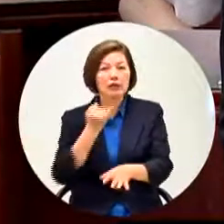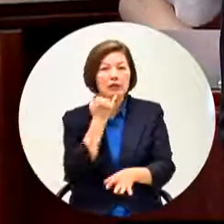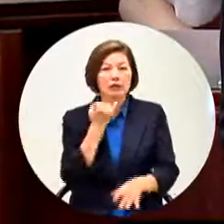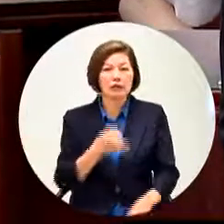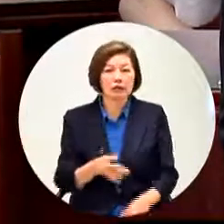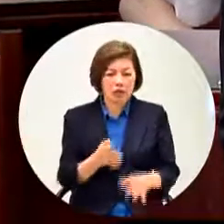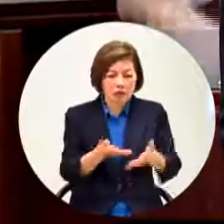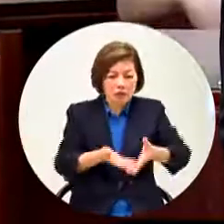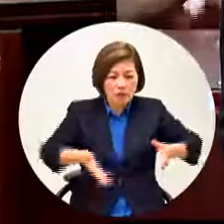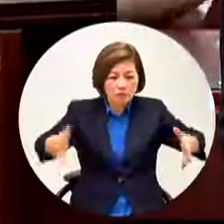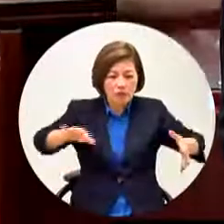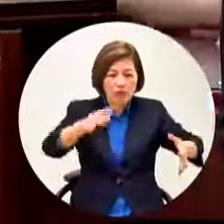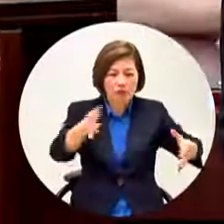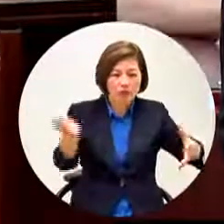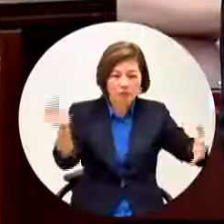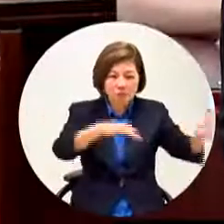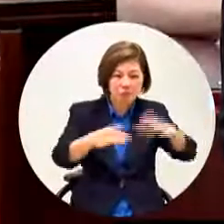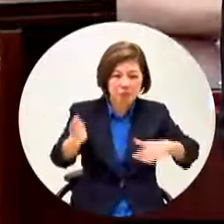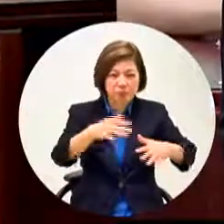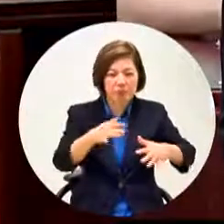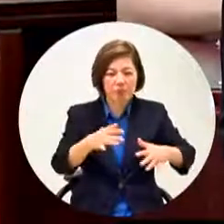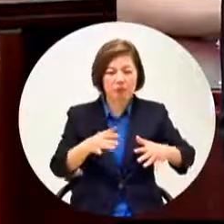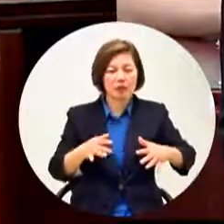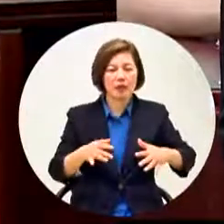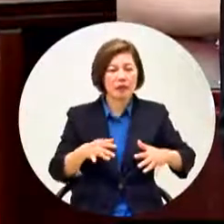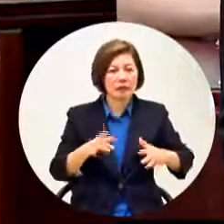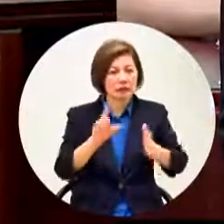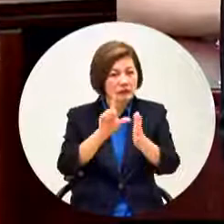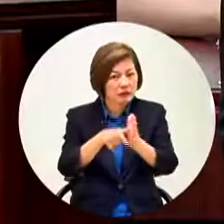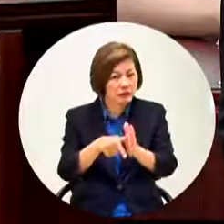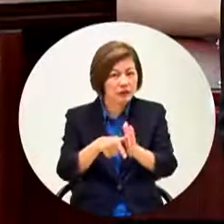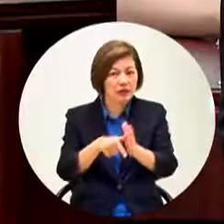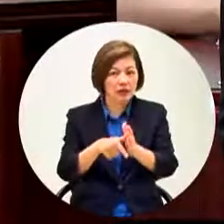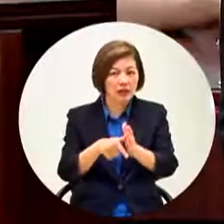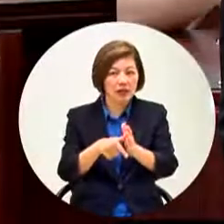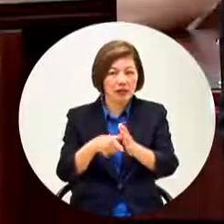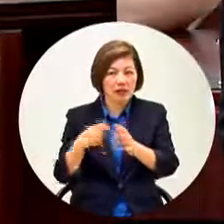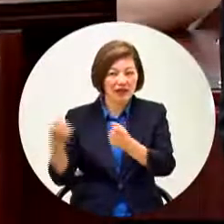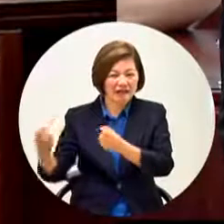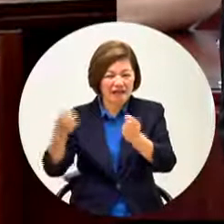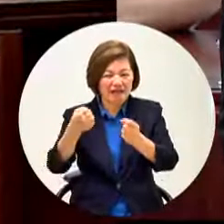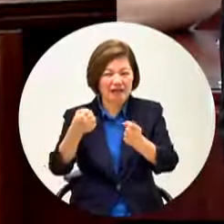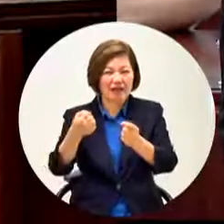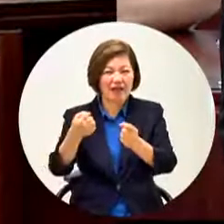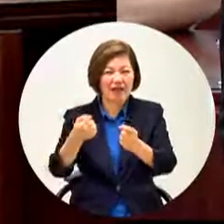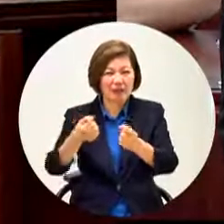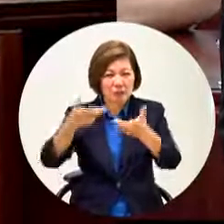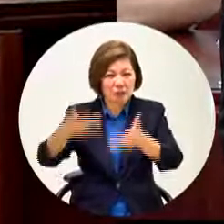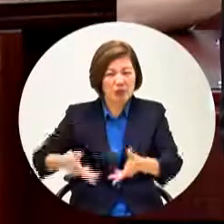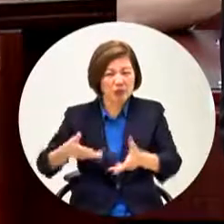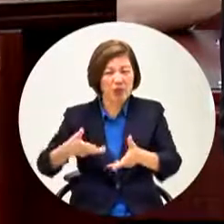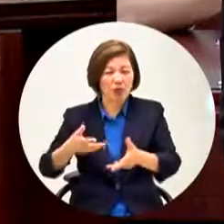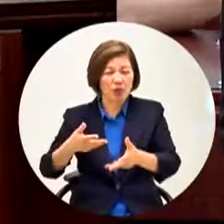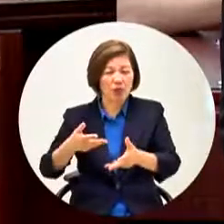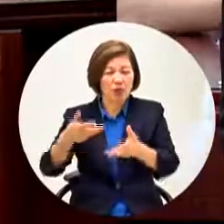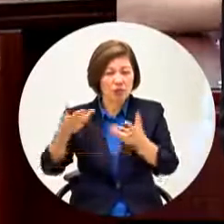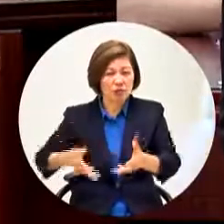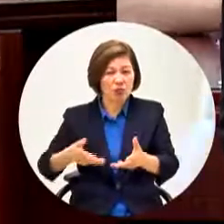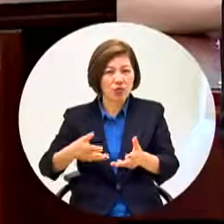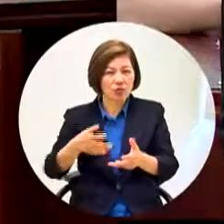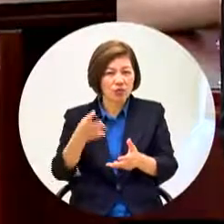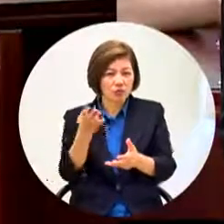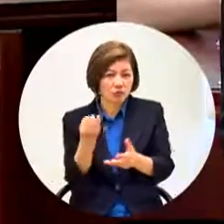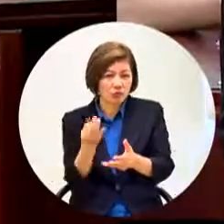一定时间性到迄个动声量，你会当减轻伊的吞伫按高雄市的所在